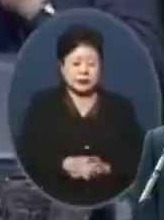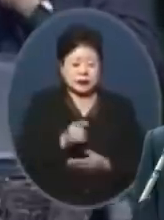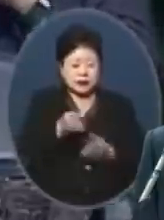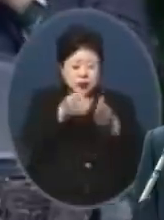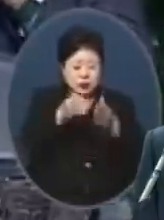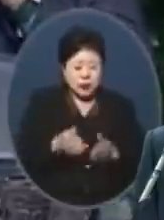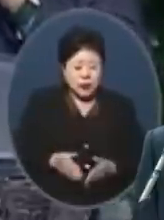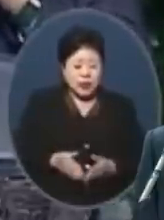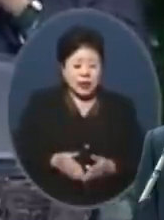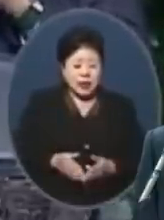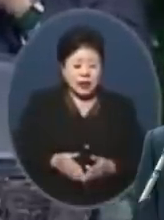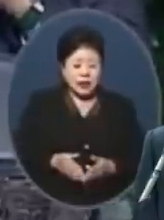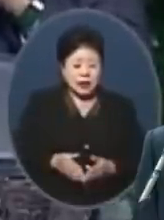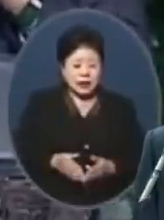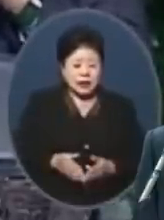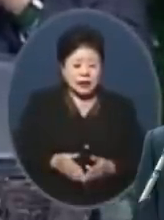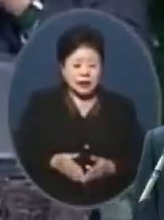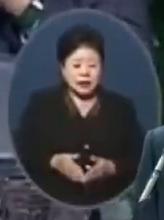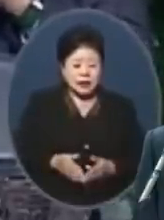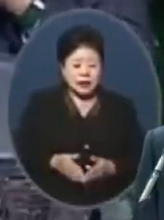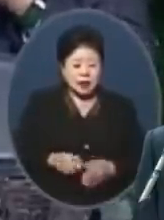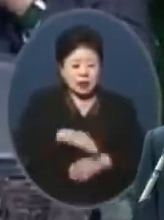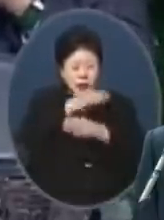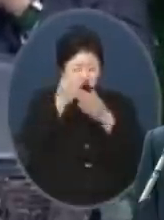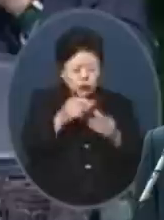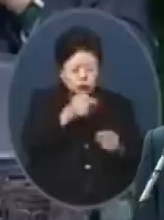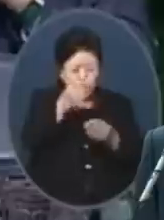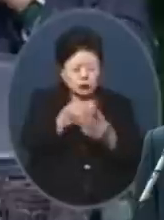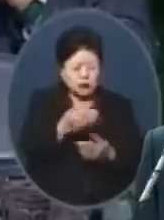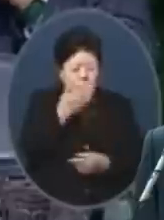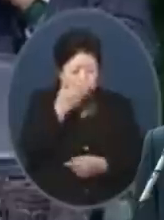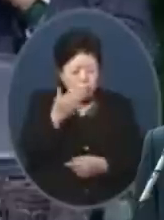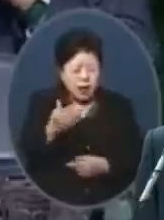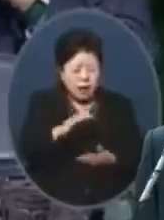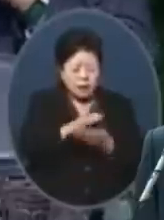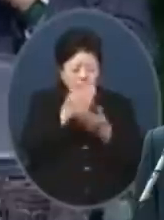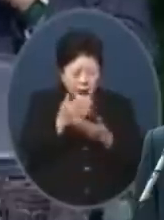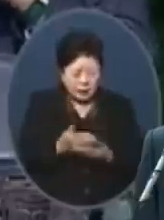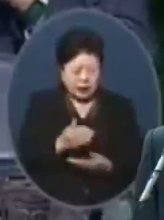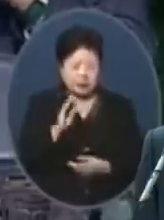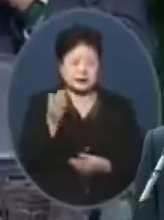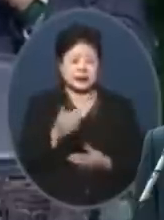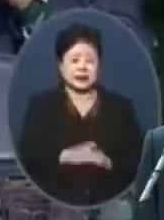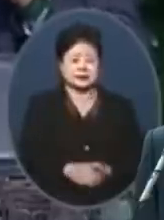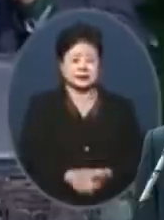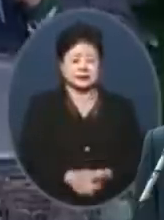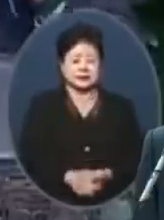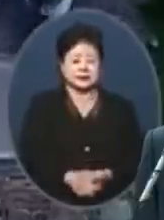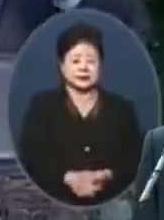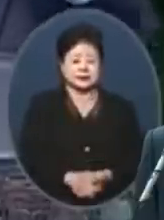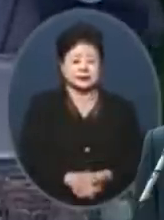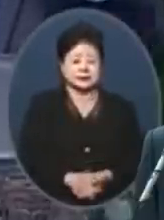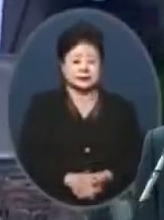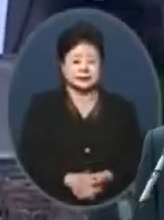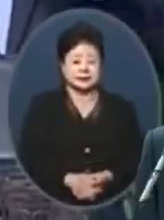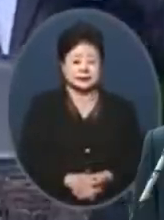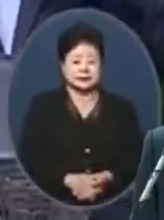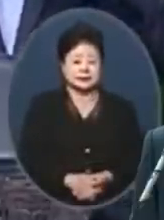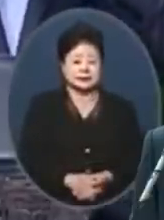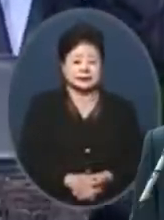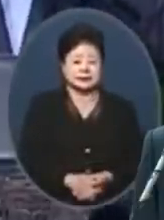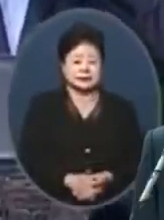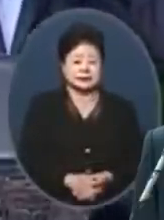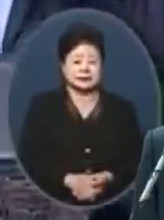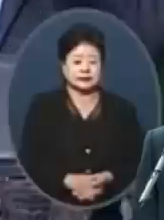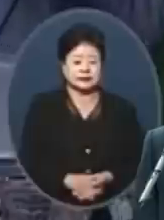그를 통해서 여러분 전인 구원을 얻어 변화된 사람이 되는 것입니다. You are no ordinary person,